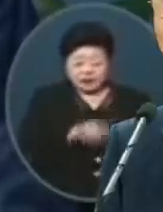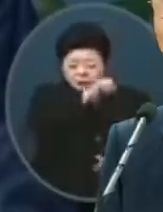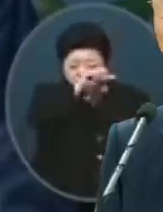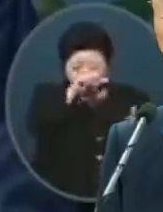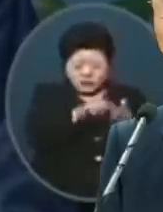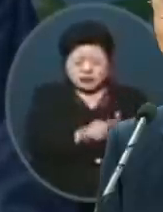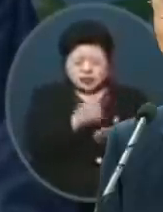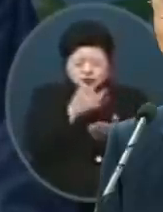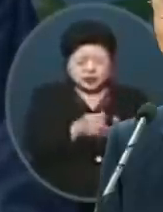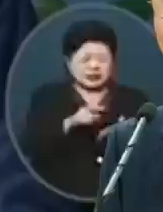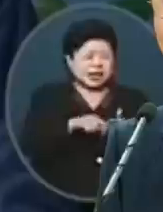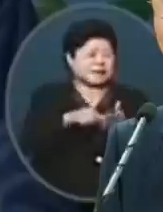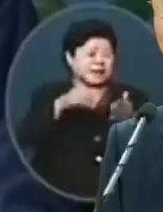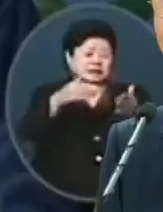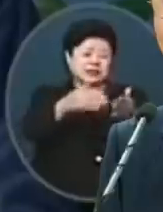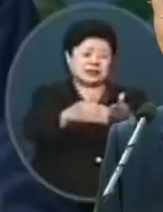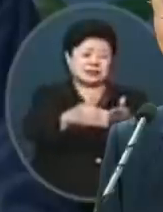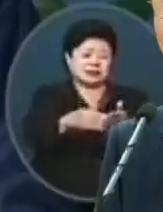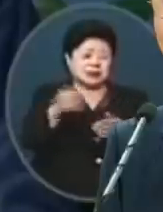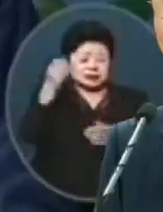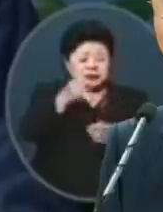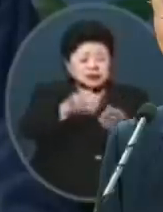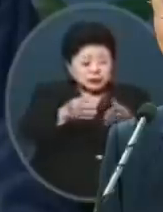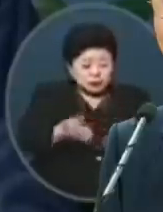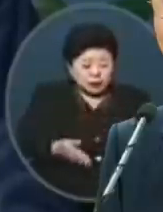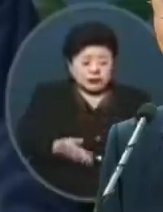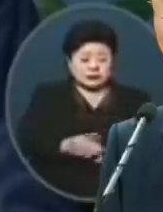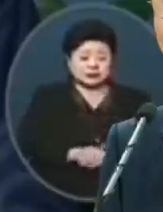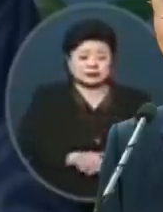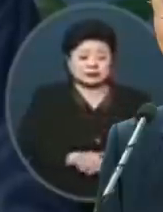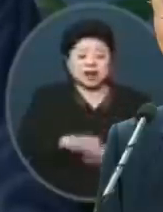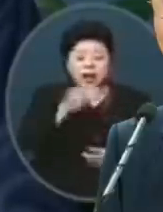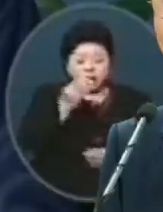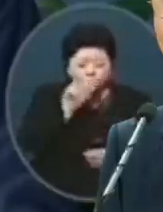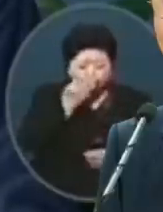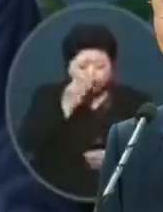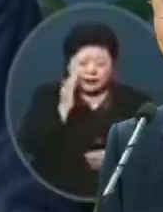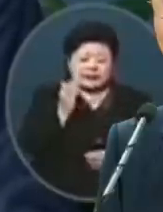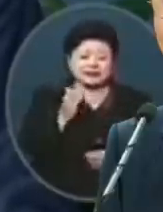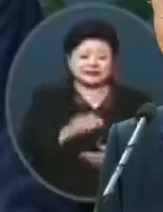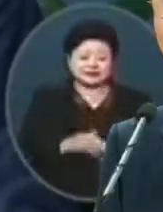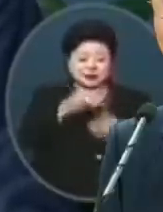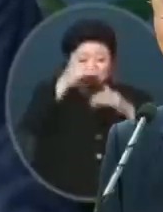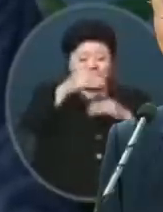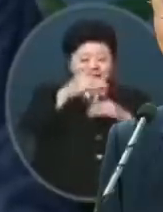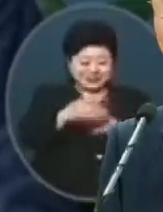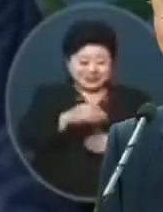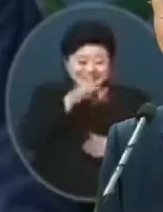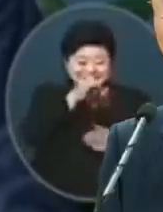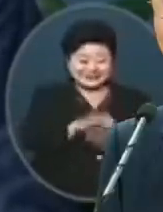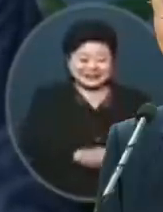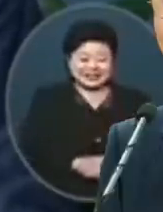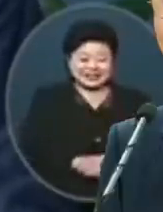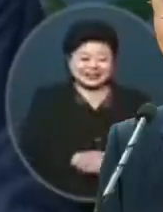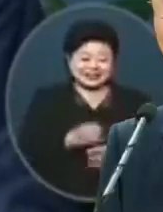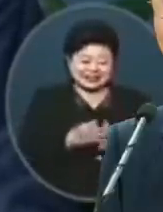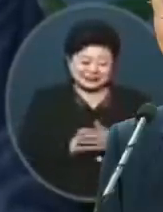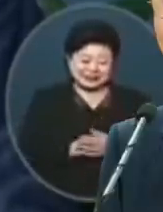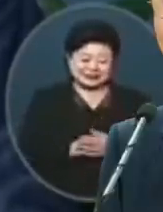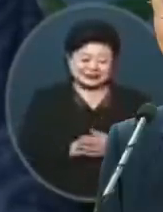죄가 청산되고 성령으로 말미암아 거룩하게 되어가는 과정에 있는 것입니다.